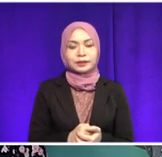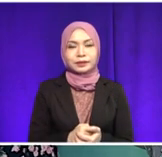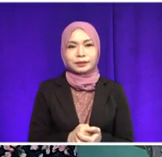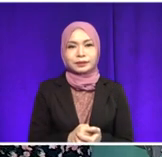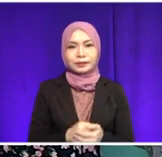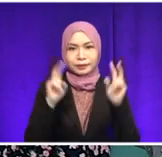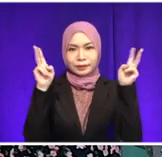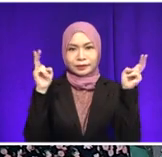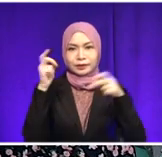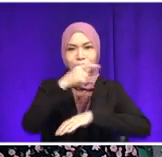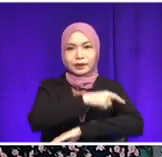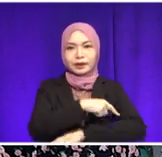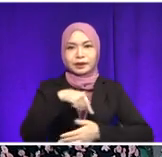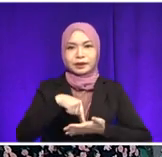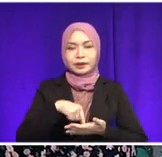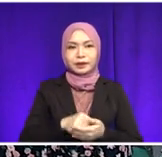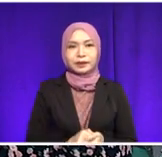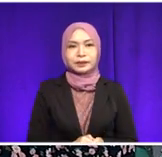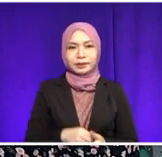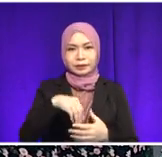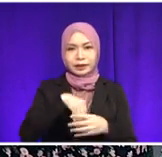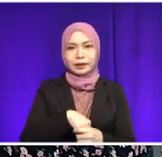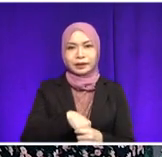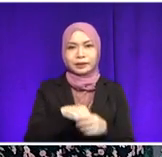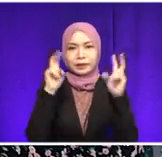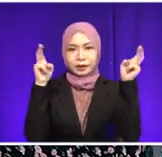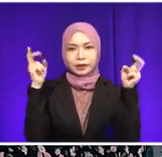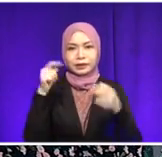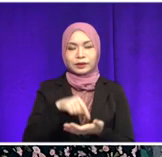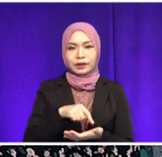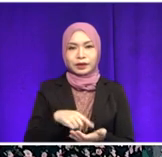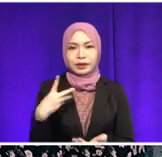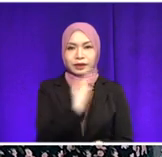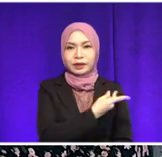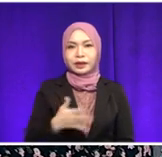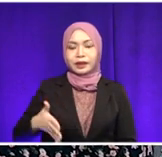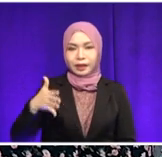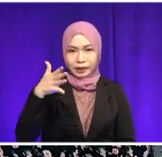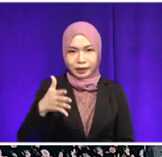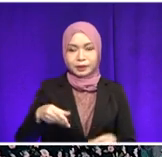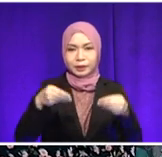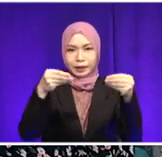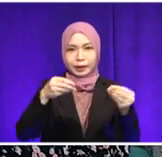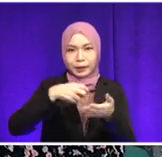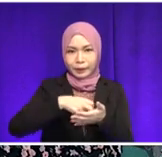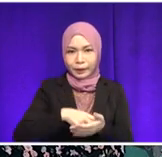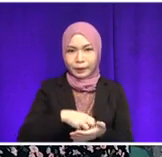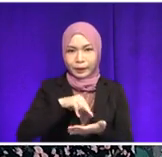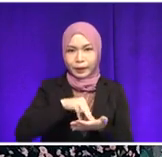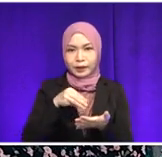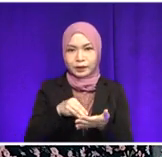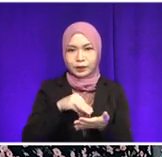Project brief Oke dan dalam tajuk ini kita akan mentarif kan maksud Project brief